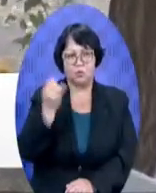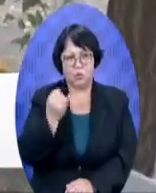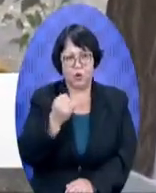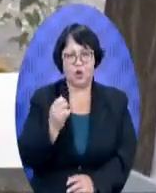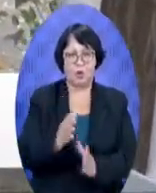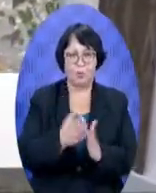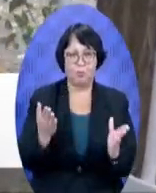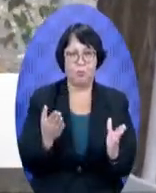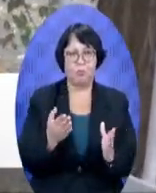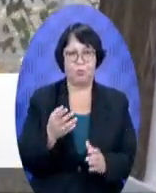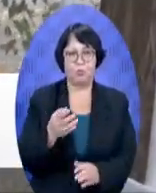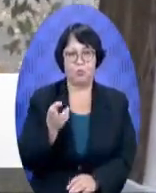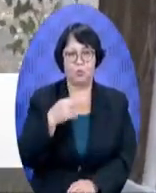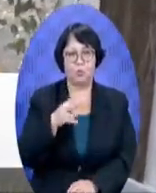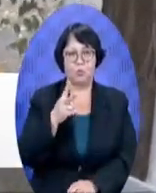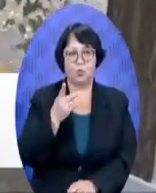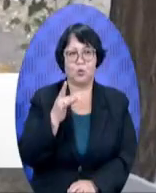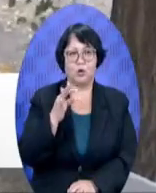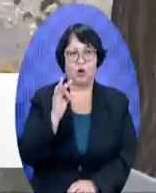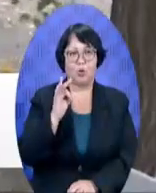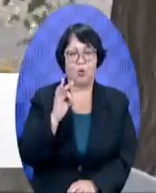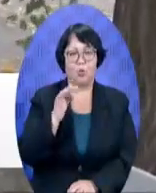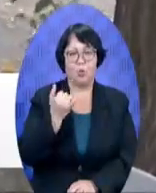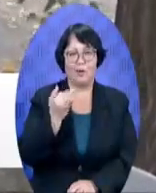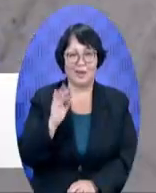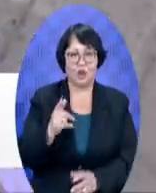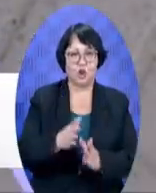ном. Хүн ба орчин.